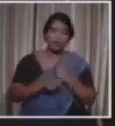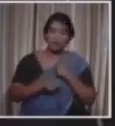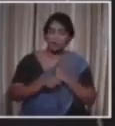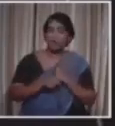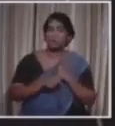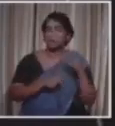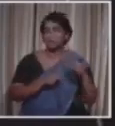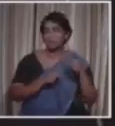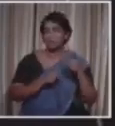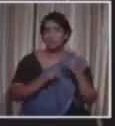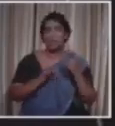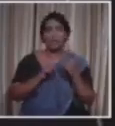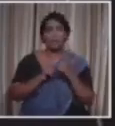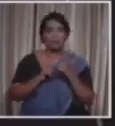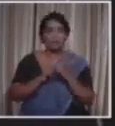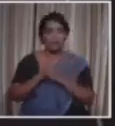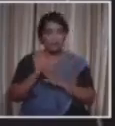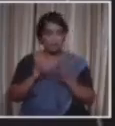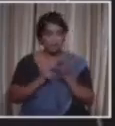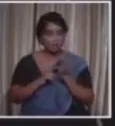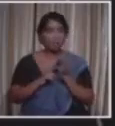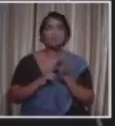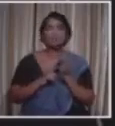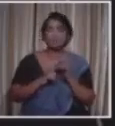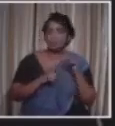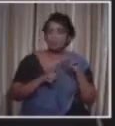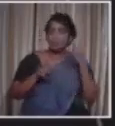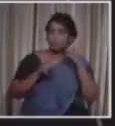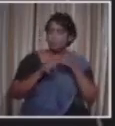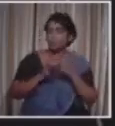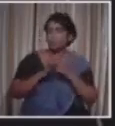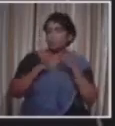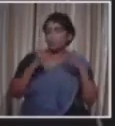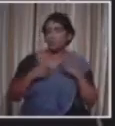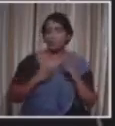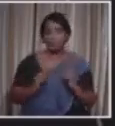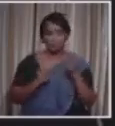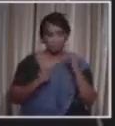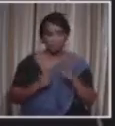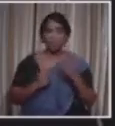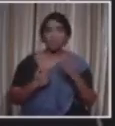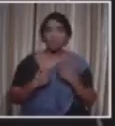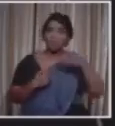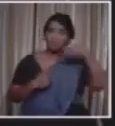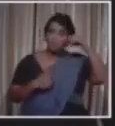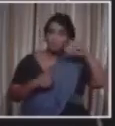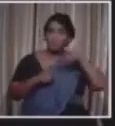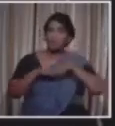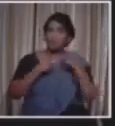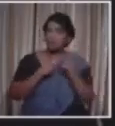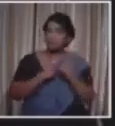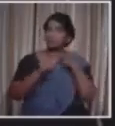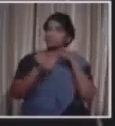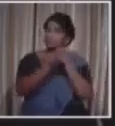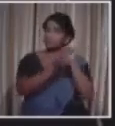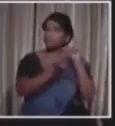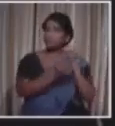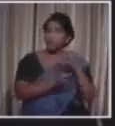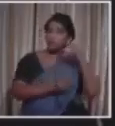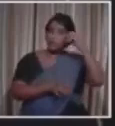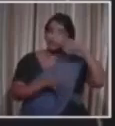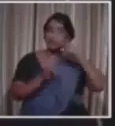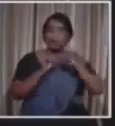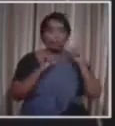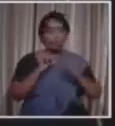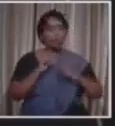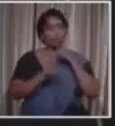ඇමතුමත් දලස් සලහපර මමතුමත් මේ සඳහා විශාල උත්සාහයක් දැරුවා. අප මේ විදුලි සංගම් සම කතා කරා, විදුලි බල මණ්ඩලයේ